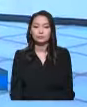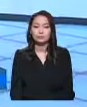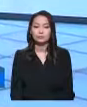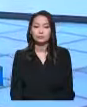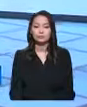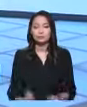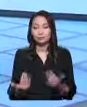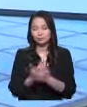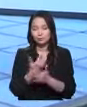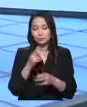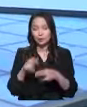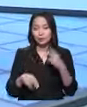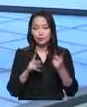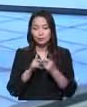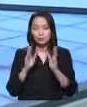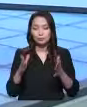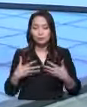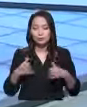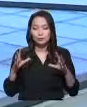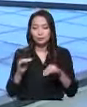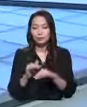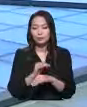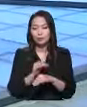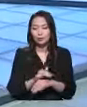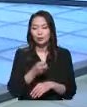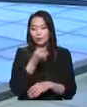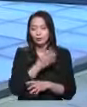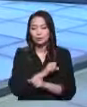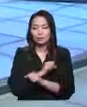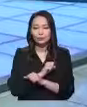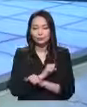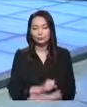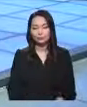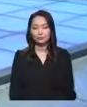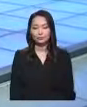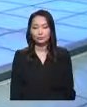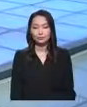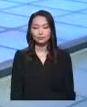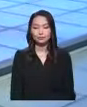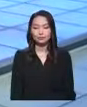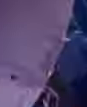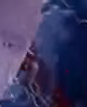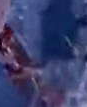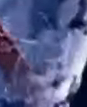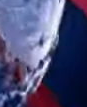Такова информация к этому часу. Я с вами прощаюсь. До свидания и хороших выходных.